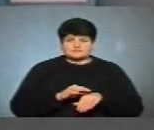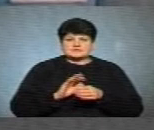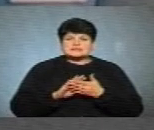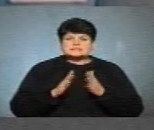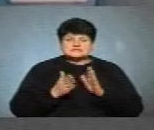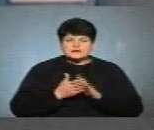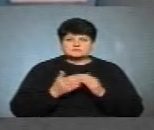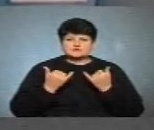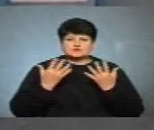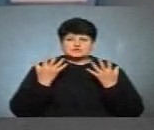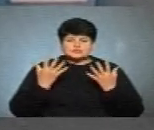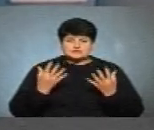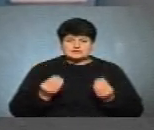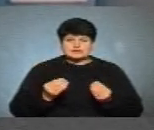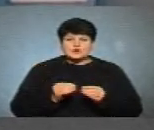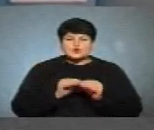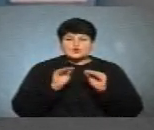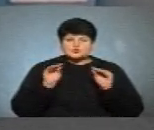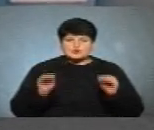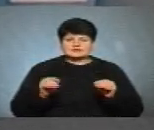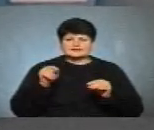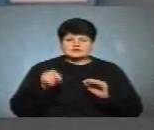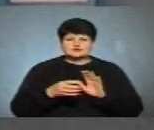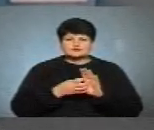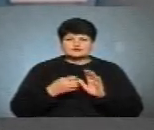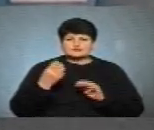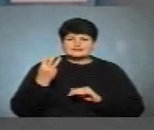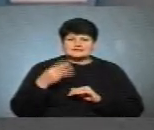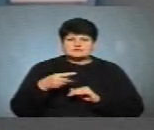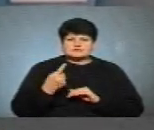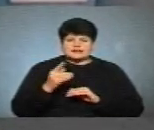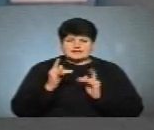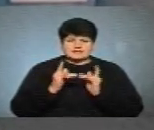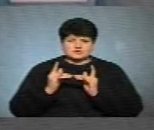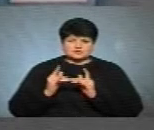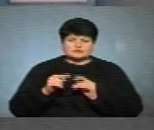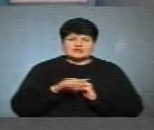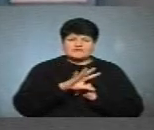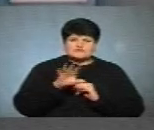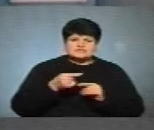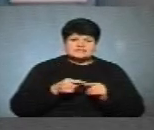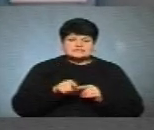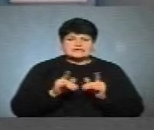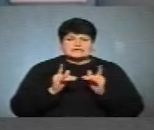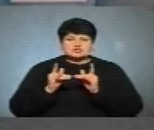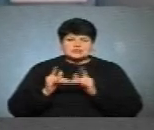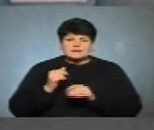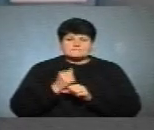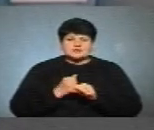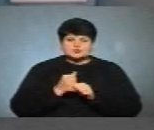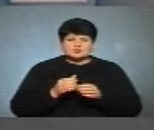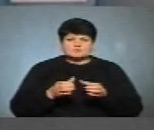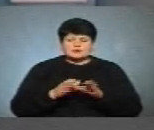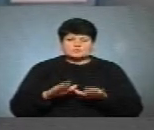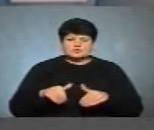Станом на сьогоднішній день розгорнутих 1931 ліжко. На всіх цих ліжках працюють бригади по